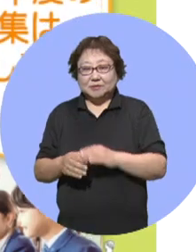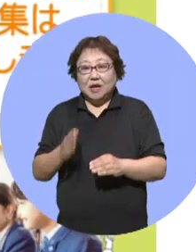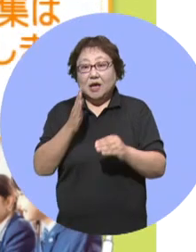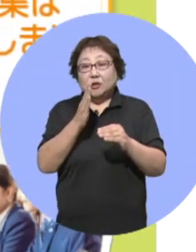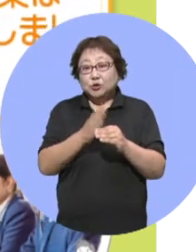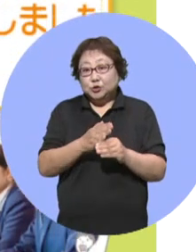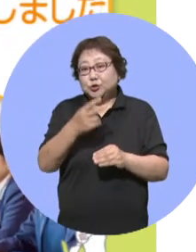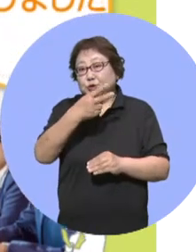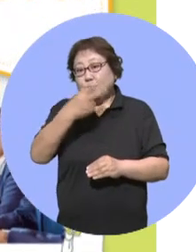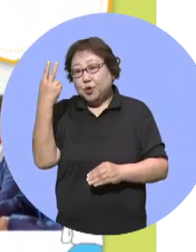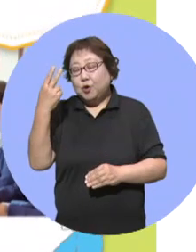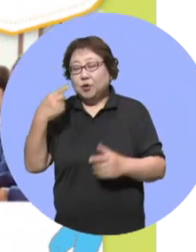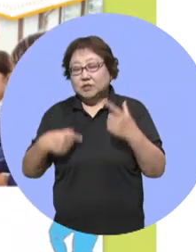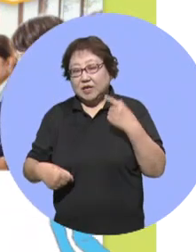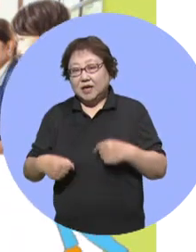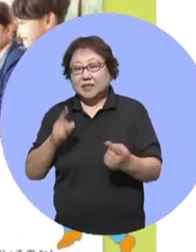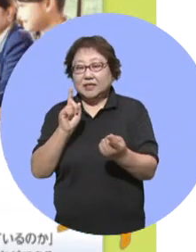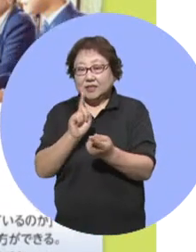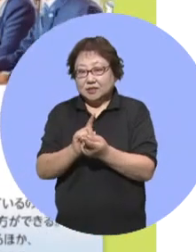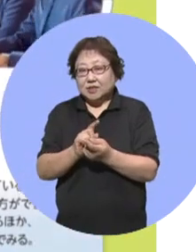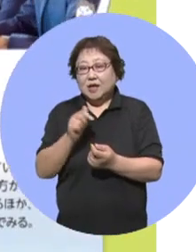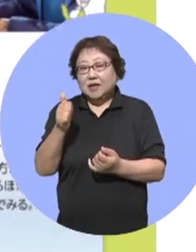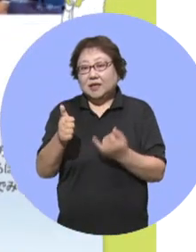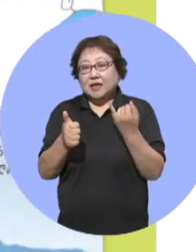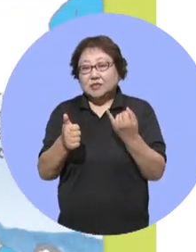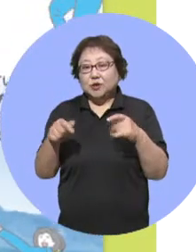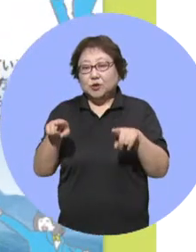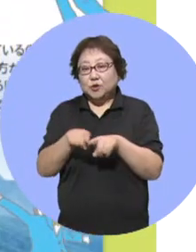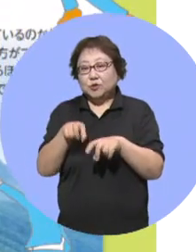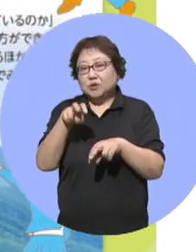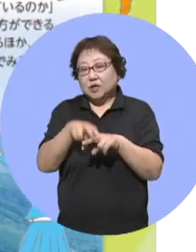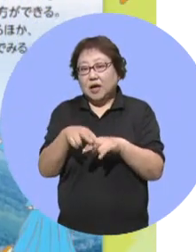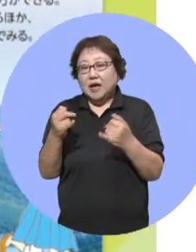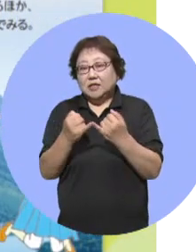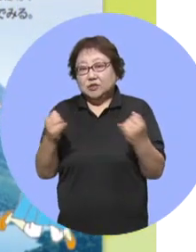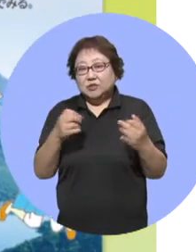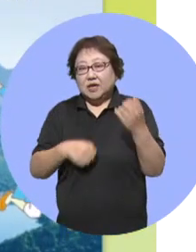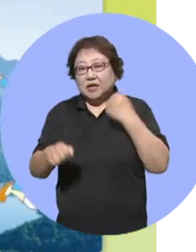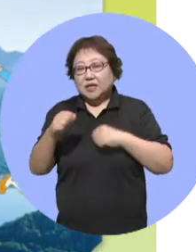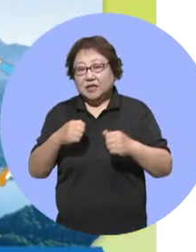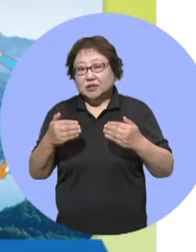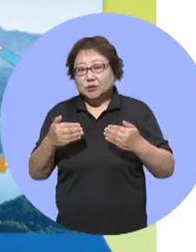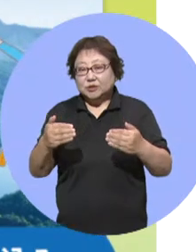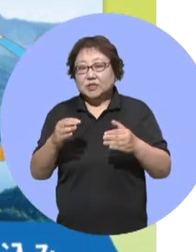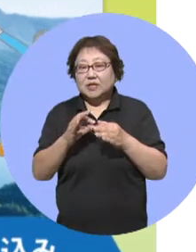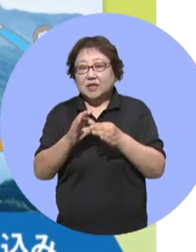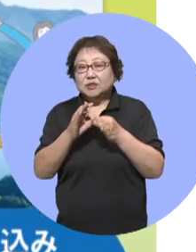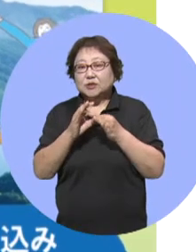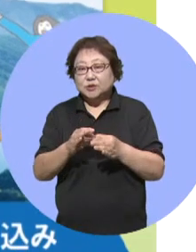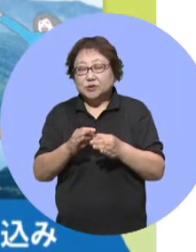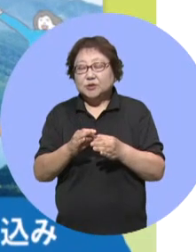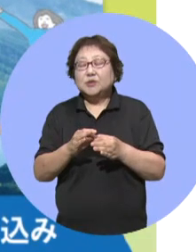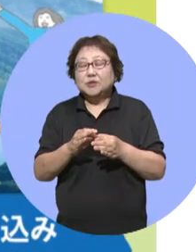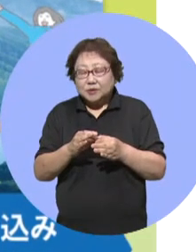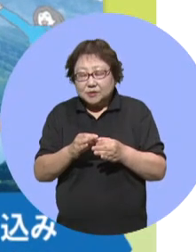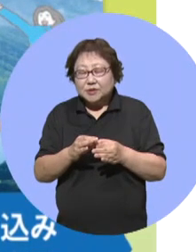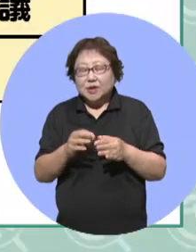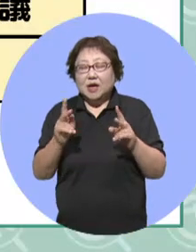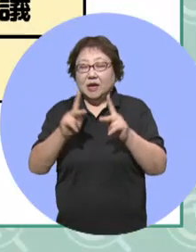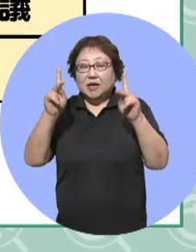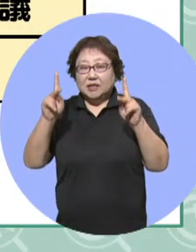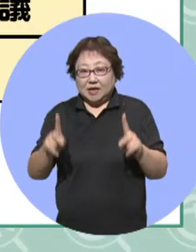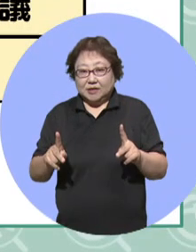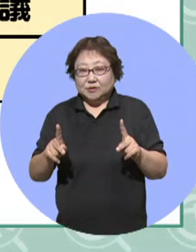生と高校生が対象で、男女共同参画や女性活躍推進にまつわる身の回りの課題をテーマに据